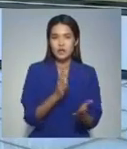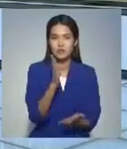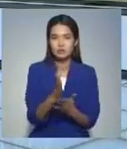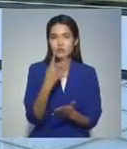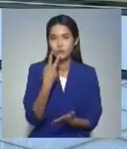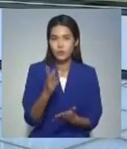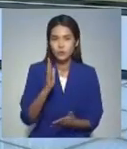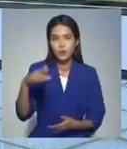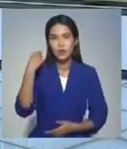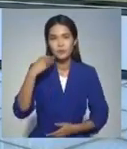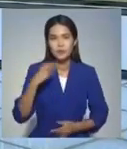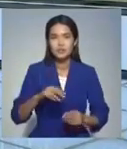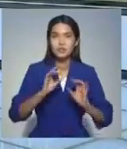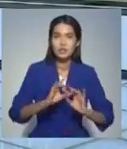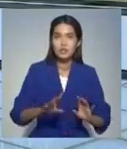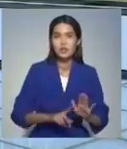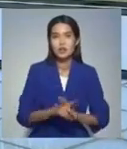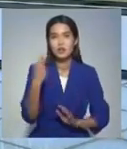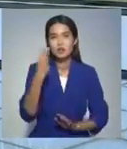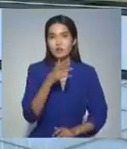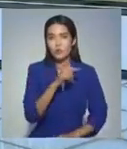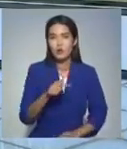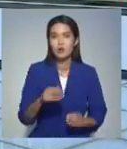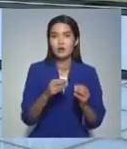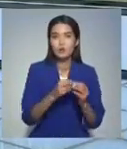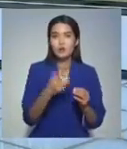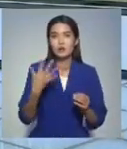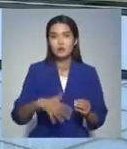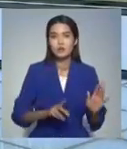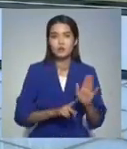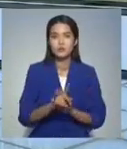көрсетіледі. Президентті ұлықтау рәсімі Астана уақыты бойынша сағат 10:50-де басталады.